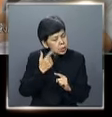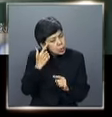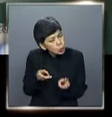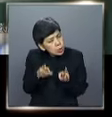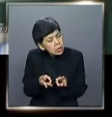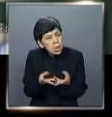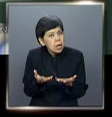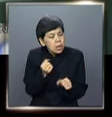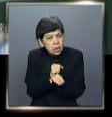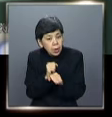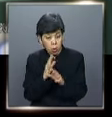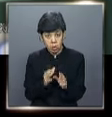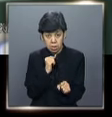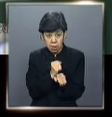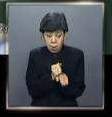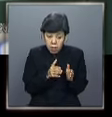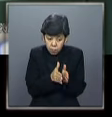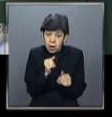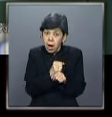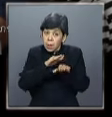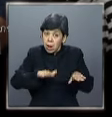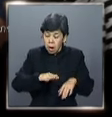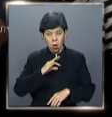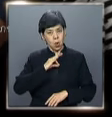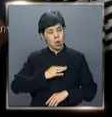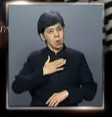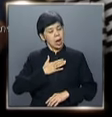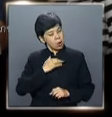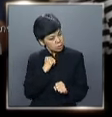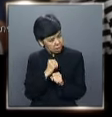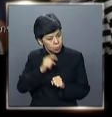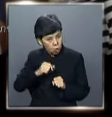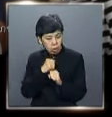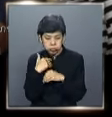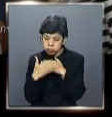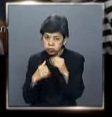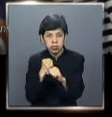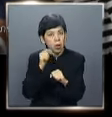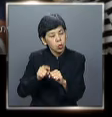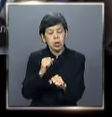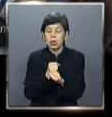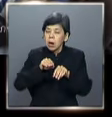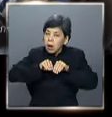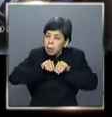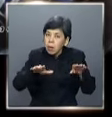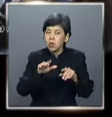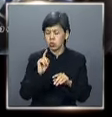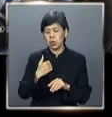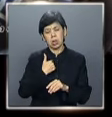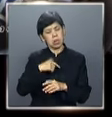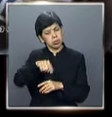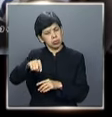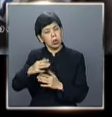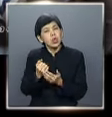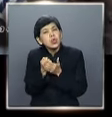ทีมเยาวชนด้วยกันคนที่ทำงานด้านเครือข่ายเองเขาก็รู้สึกว่าเขาจะต้องทำต่อไปอะไรเงี้ยเราได้เดินเรื่องเล็กๆน้อยๆแต่ว่ามันคือสิ่งที่